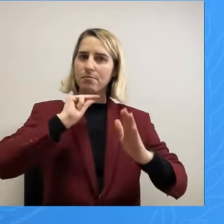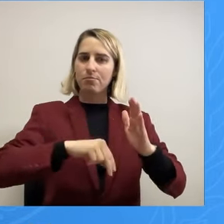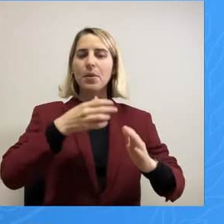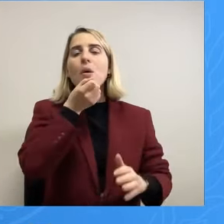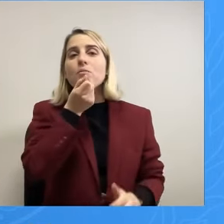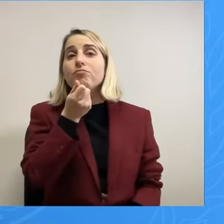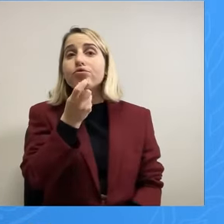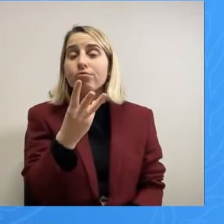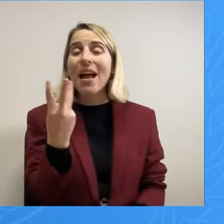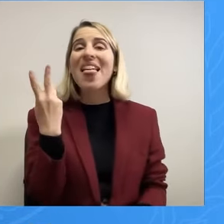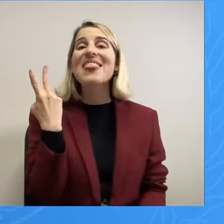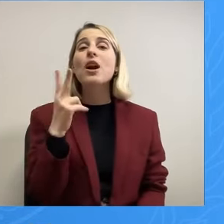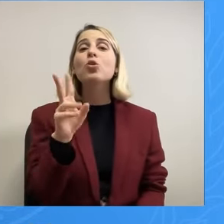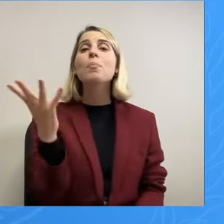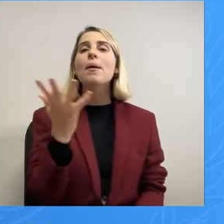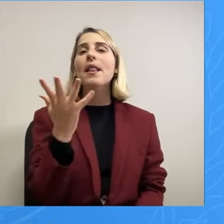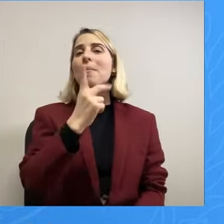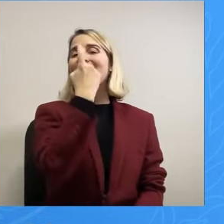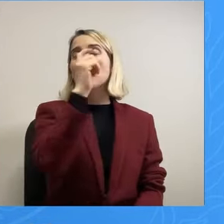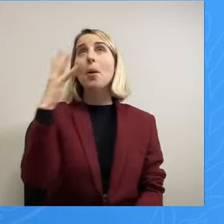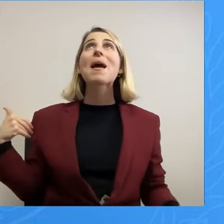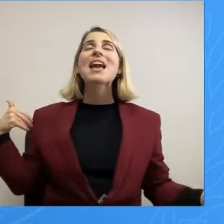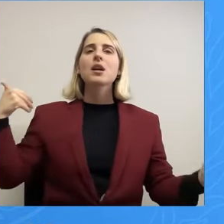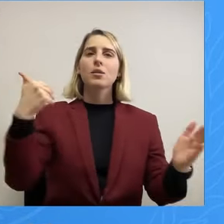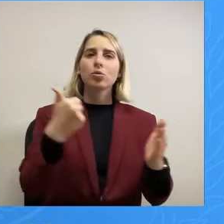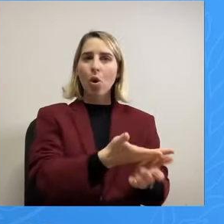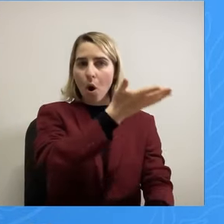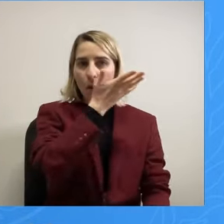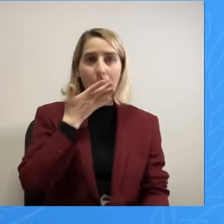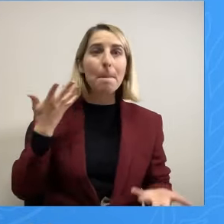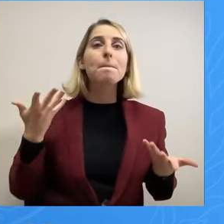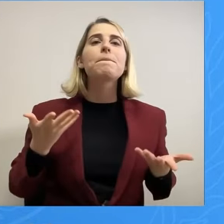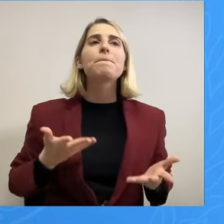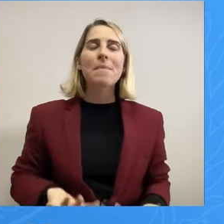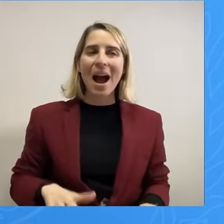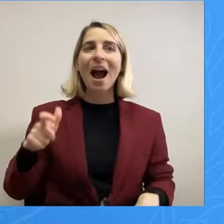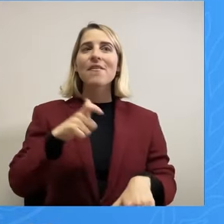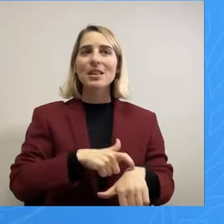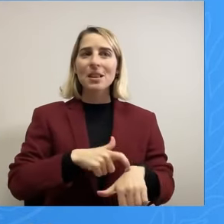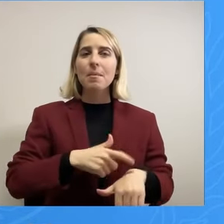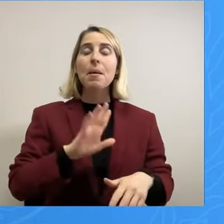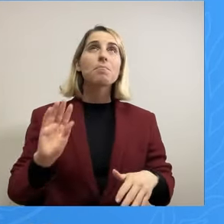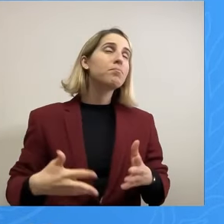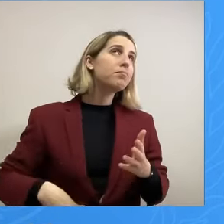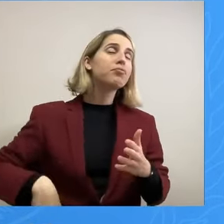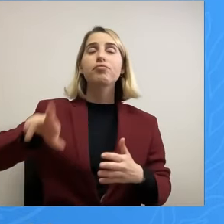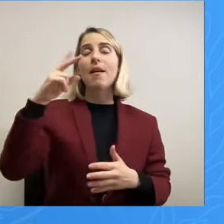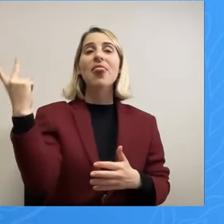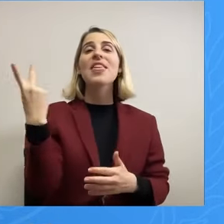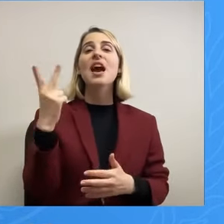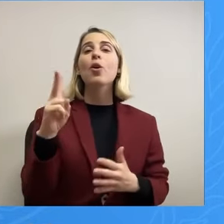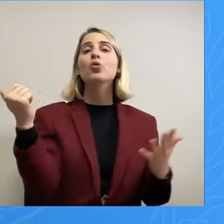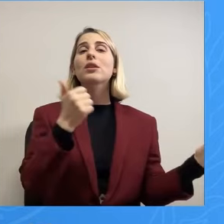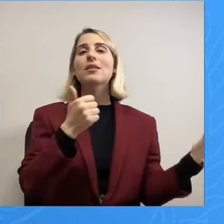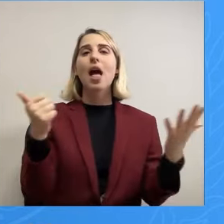255 εκατομμύρια μέχρι τώρα, γιατί ήδη τα 255 έχουν γίνει 266 και δεν ξέρουμε που θα